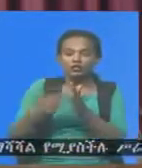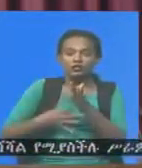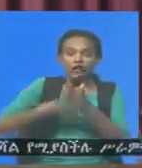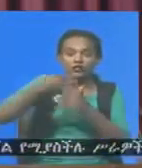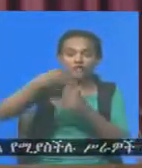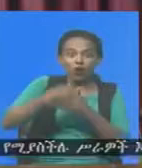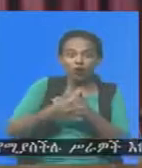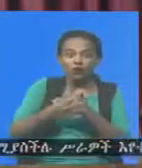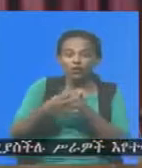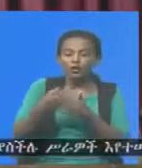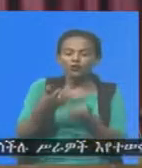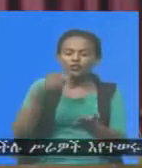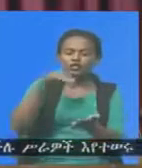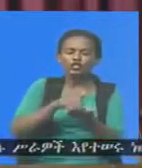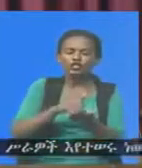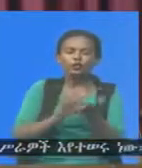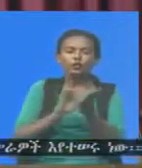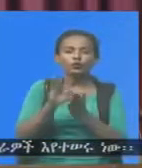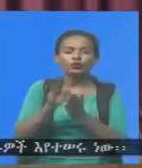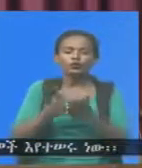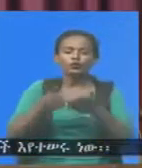ሄክታር የሚቆጠሩ ሰፋፊ ቦታዎች